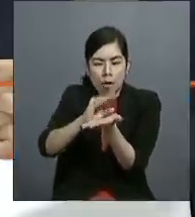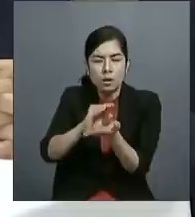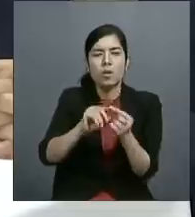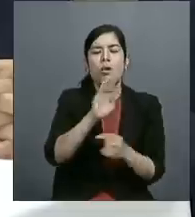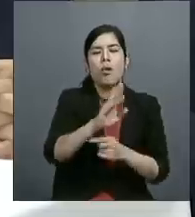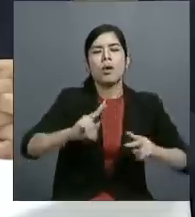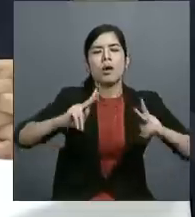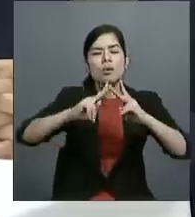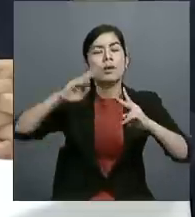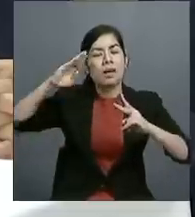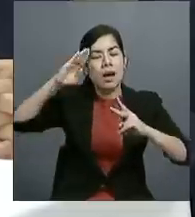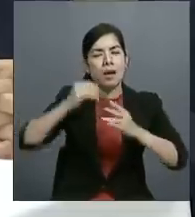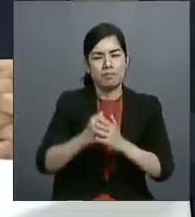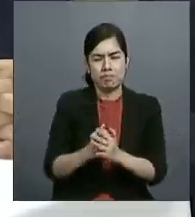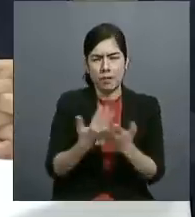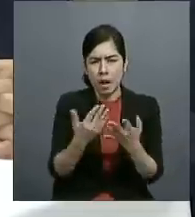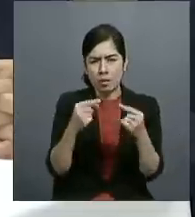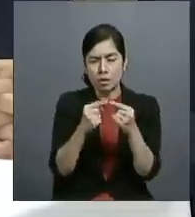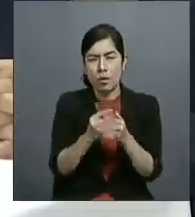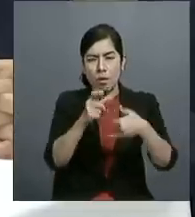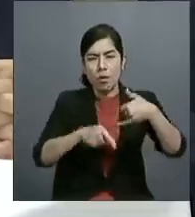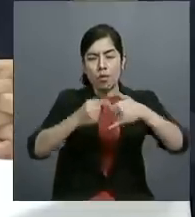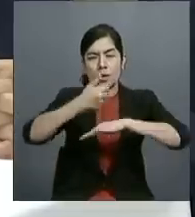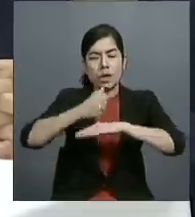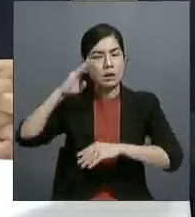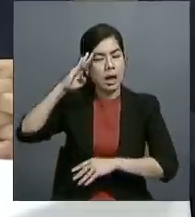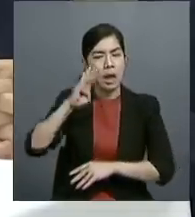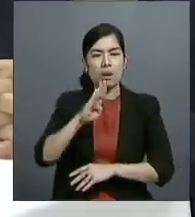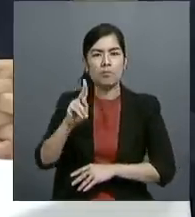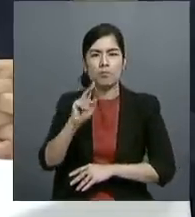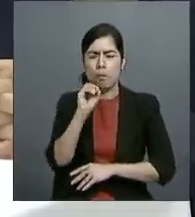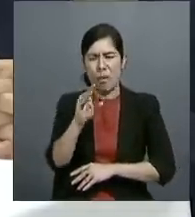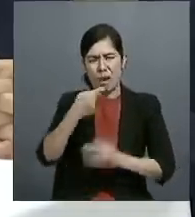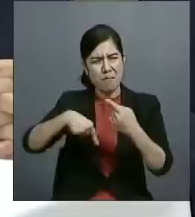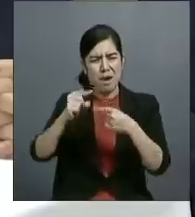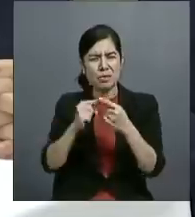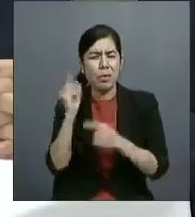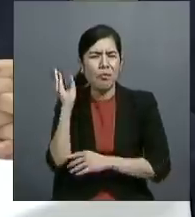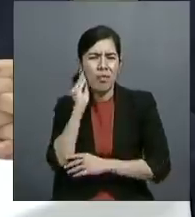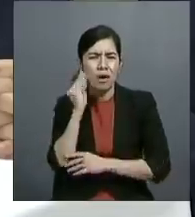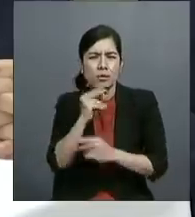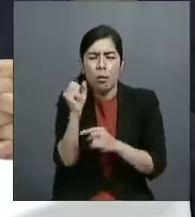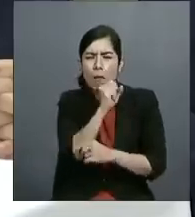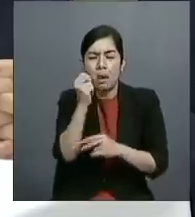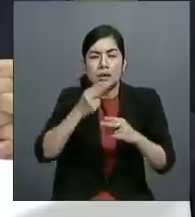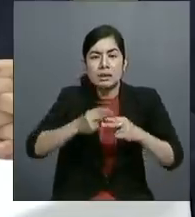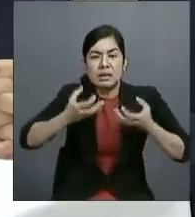ไรนี่แล้วบอกว่าให้ไปฟังเพลงหนักแผ่นดินเนี่ยมันเป็นการพูด